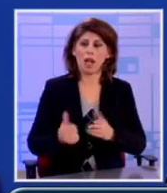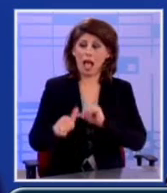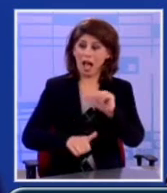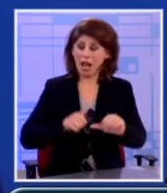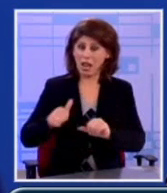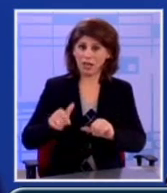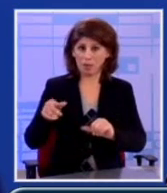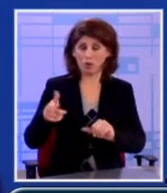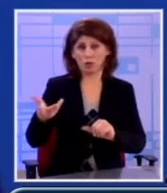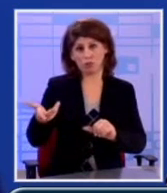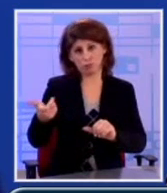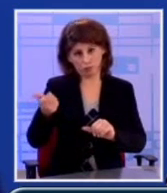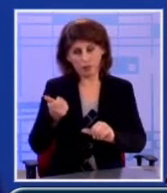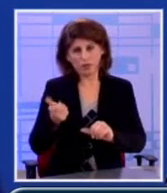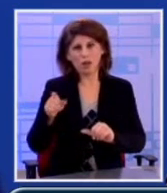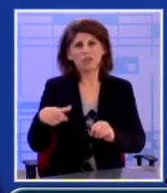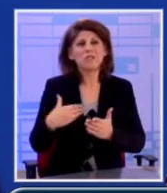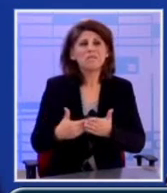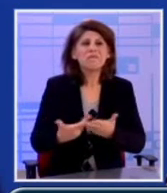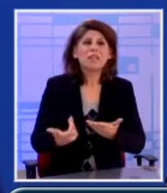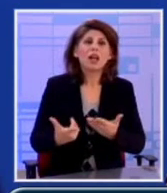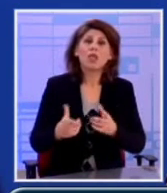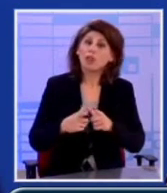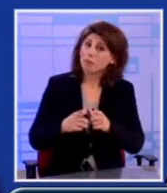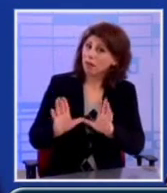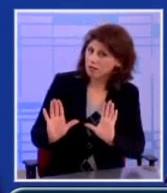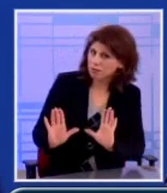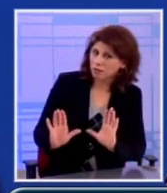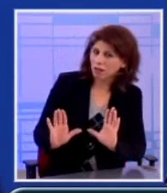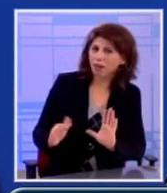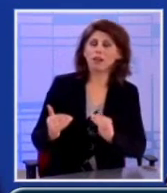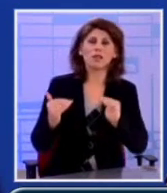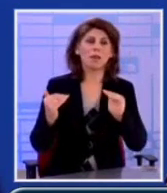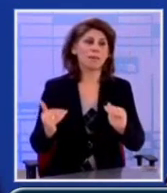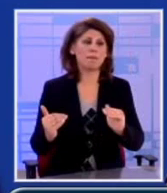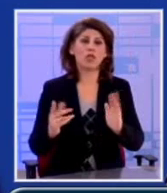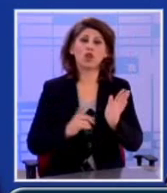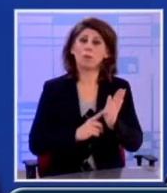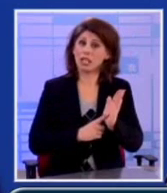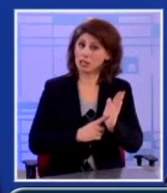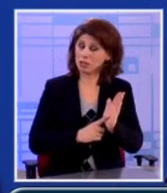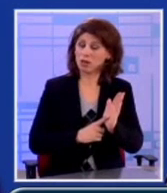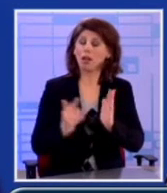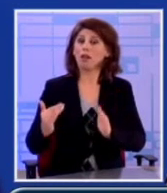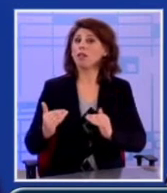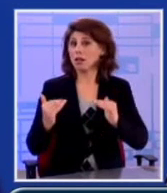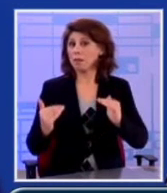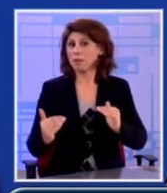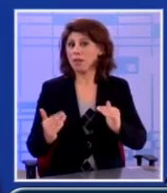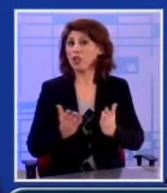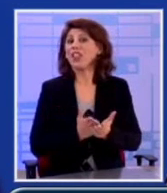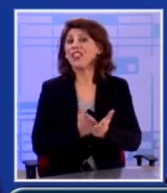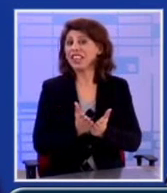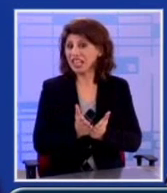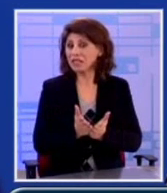επιτρέψετε να σας πω ότι είναι ένα επιχείρημα που δοκιμάζεται και σε επίπεδο νομικής και σε επίπεδο